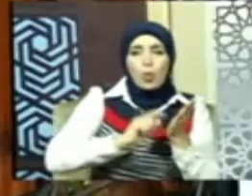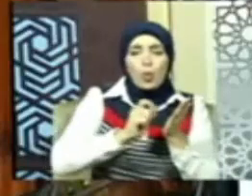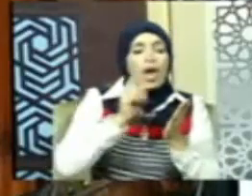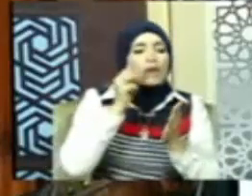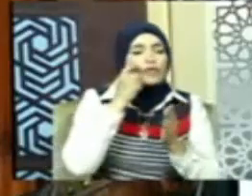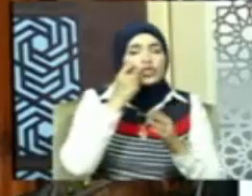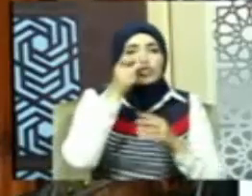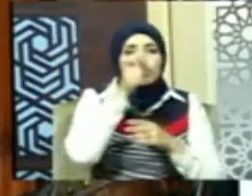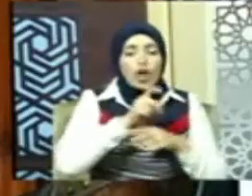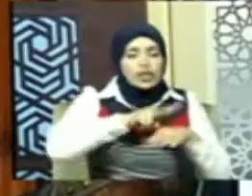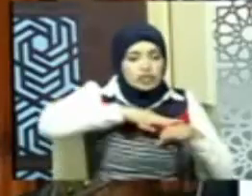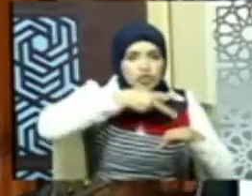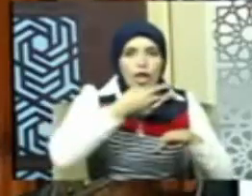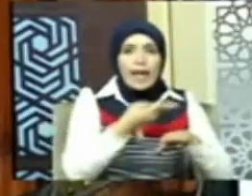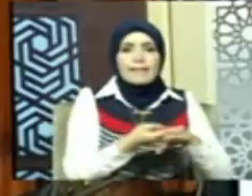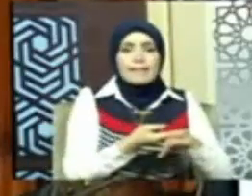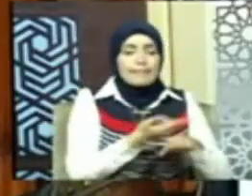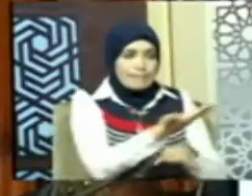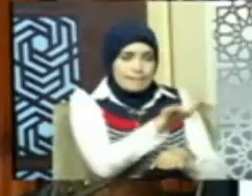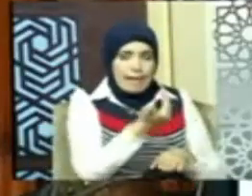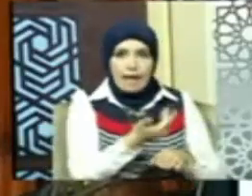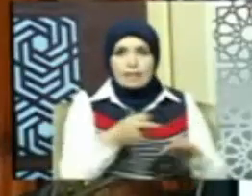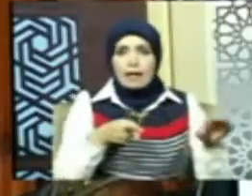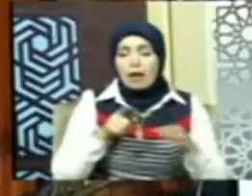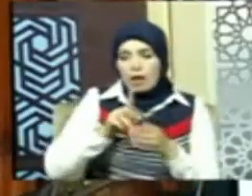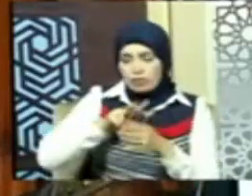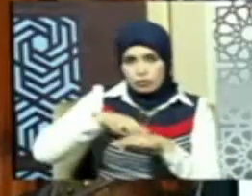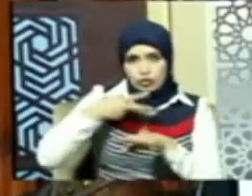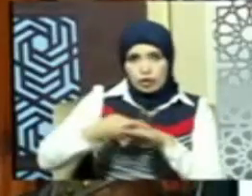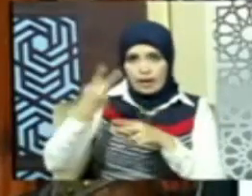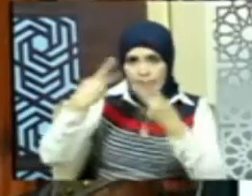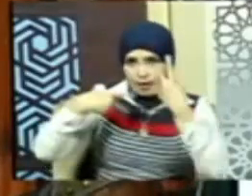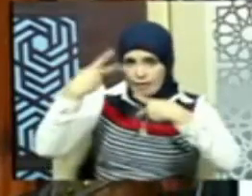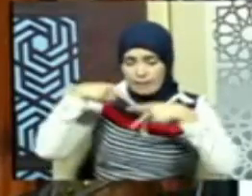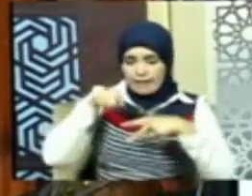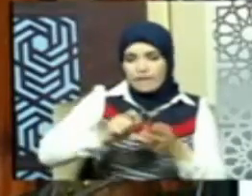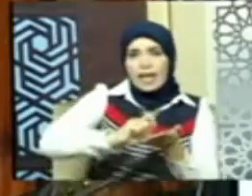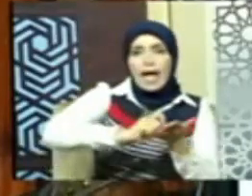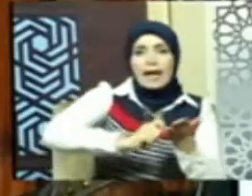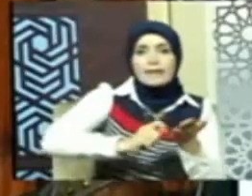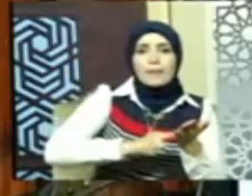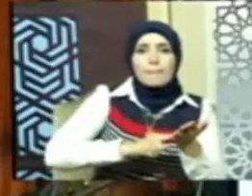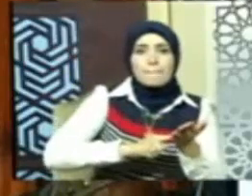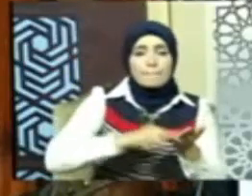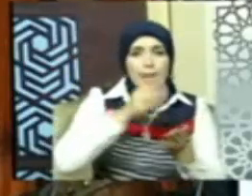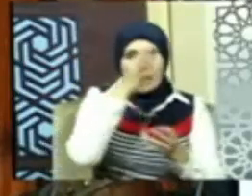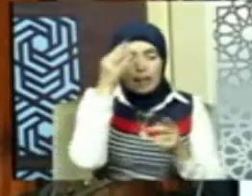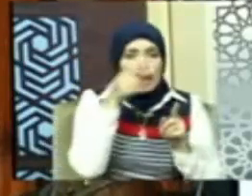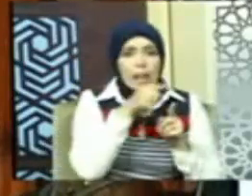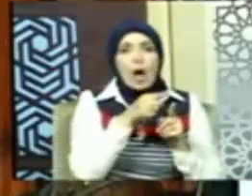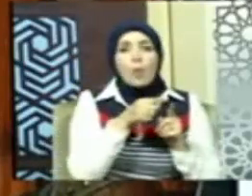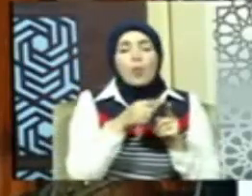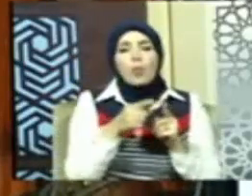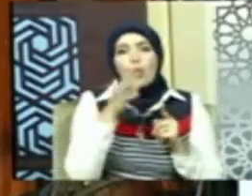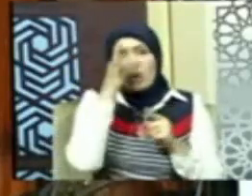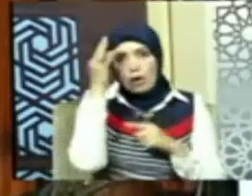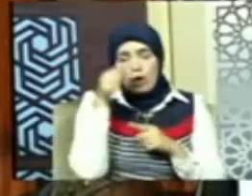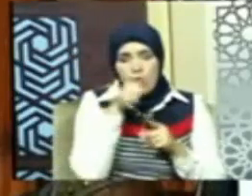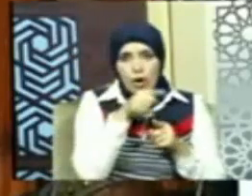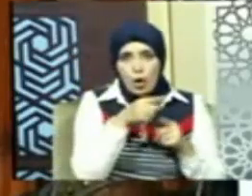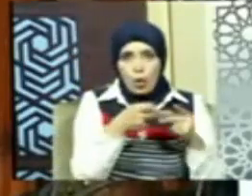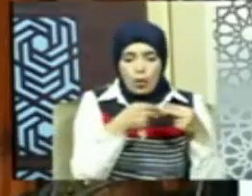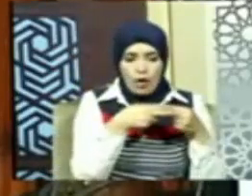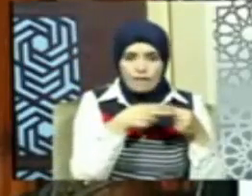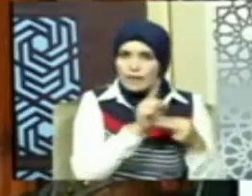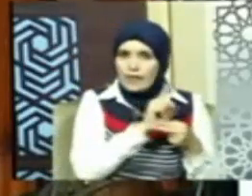كاتب بالعدل ولا يأب كاتب أن يكتب. انظر إلى قوله تعالى: